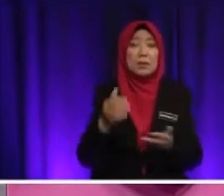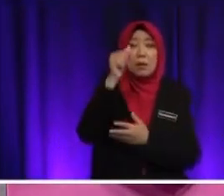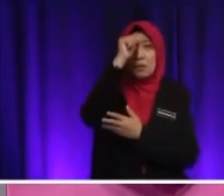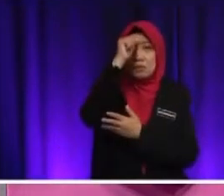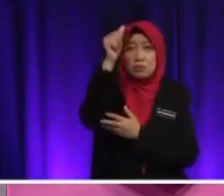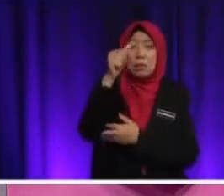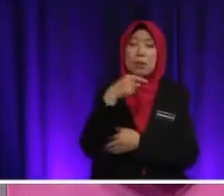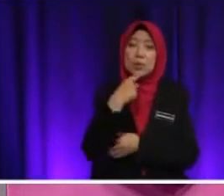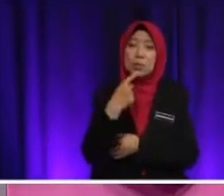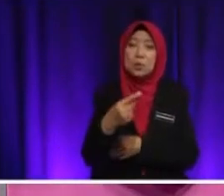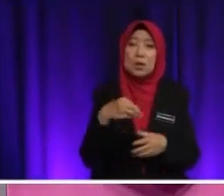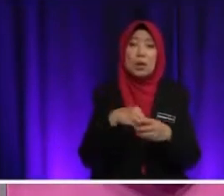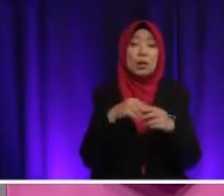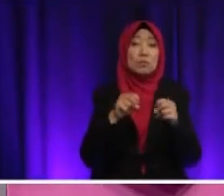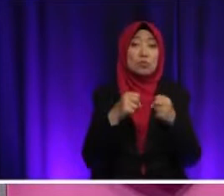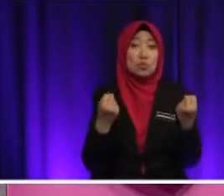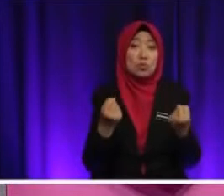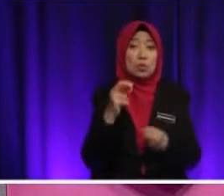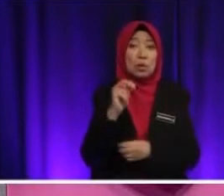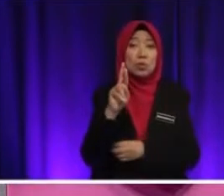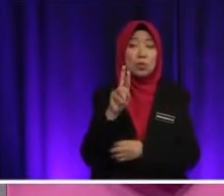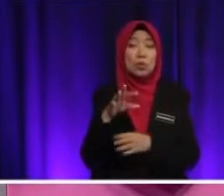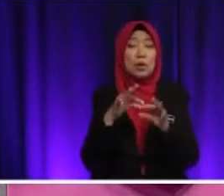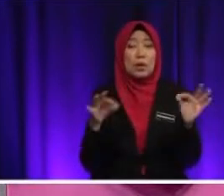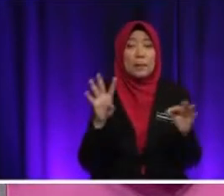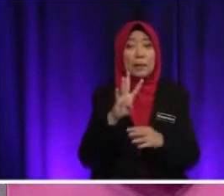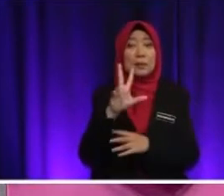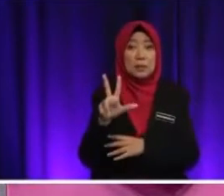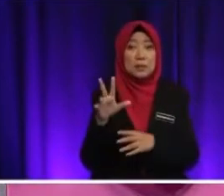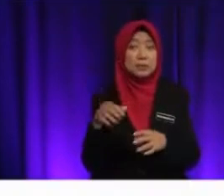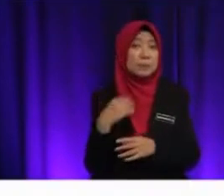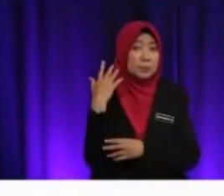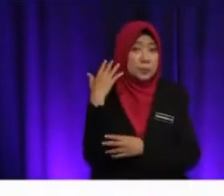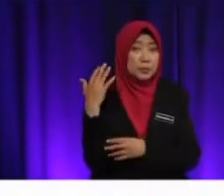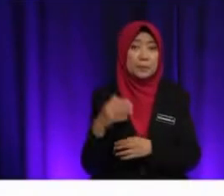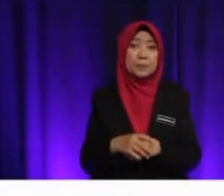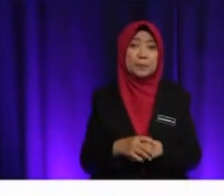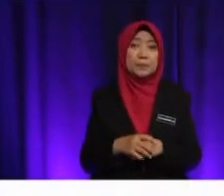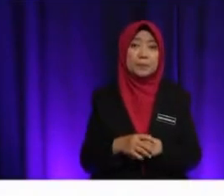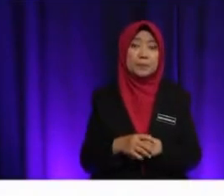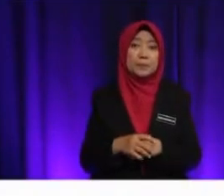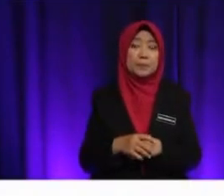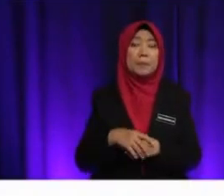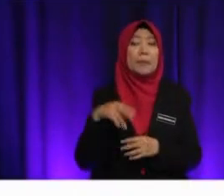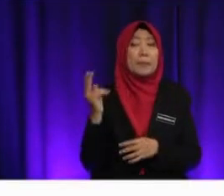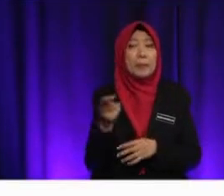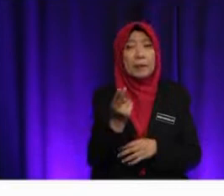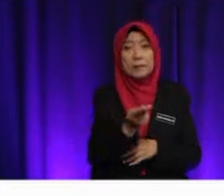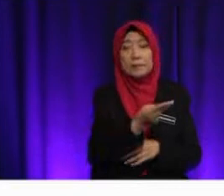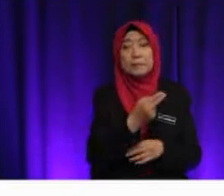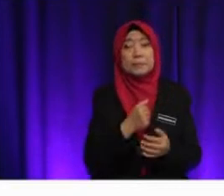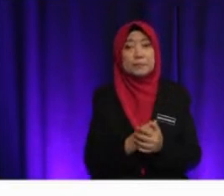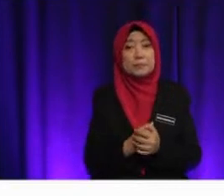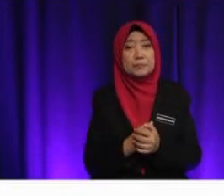Wa Taala menyebut di dalam surah Nur ayat 43 yang berbunyi, a'udzubillahi minasyaitonirrajim.